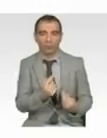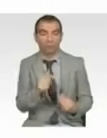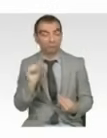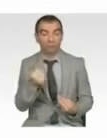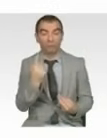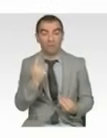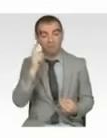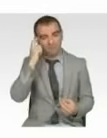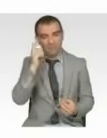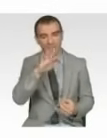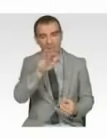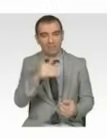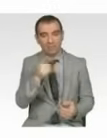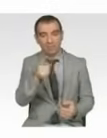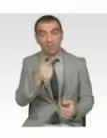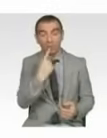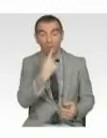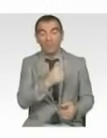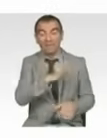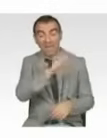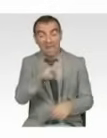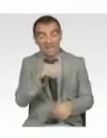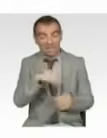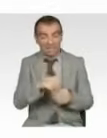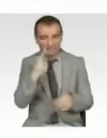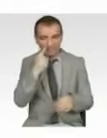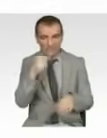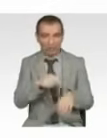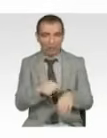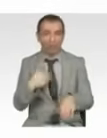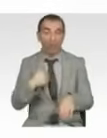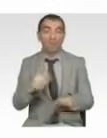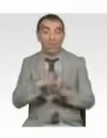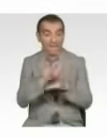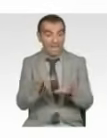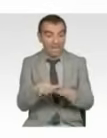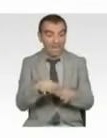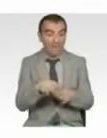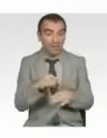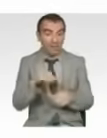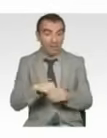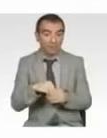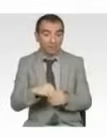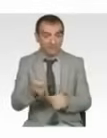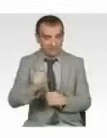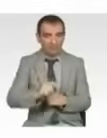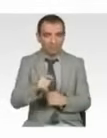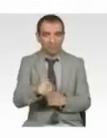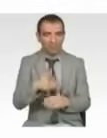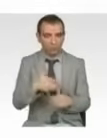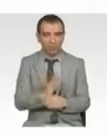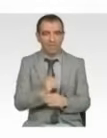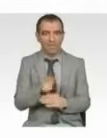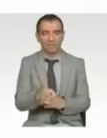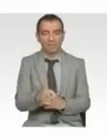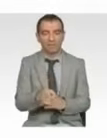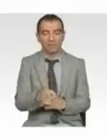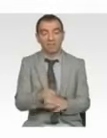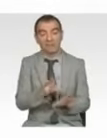zaman Nuray, ben senin söylediğin her şeye inanıyorum kardeşim. Çünkü hepsi sonuçta kullanılmış. Gerçekten evet,